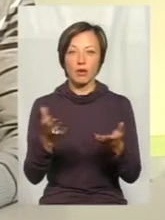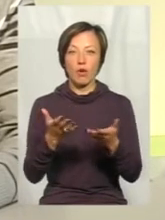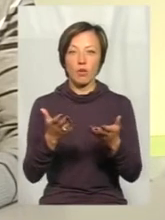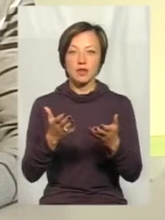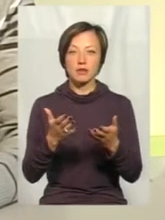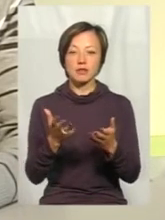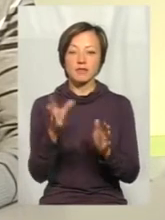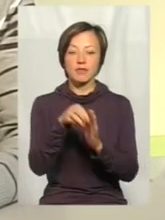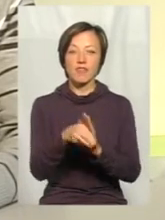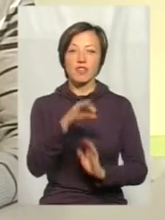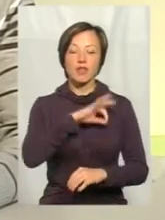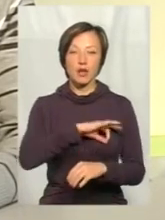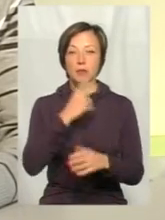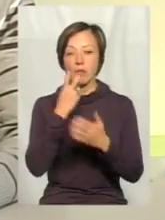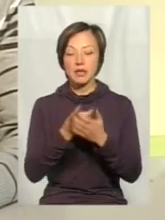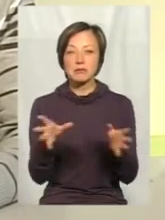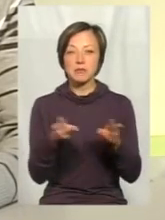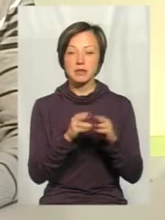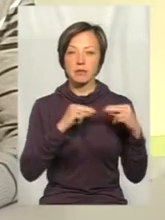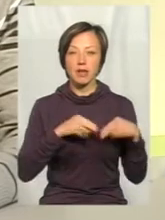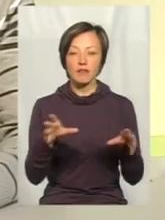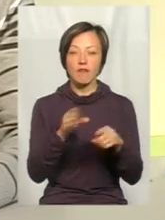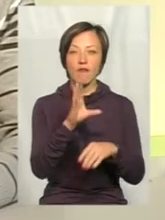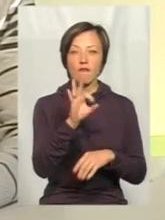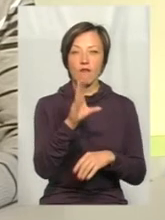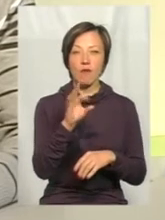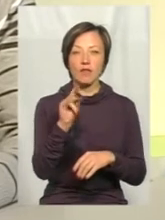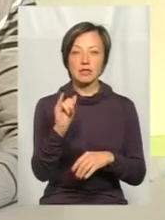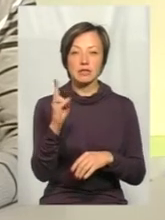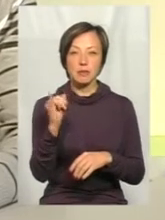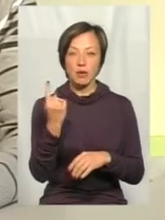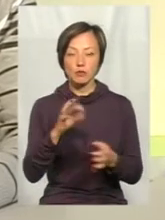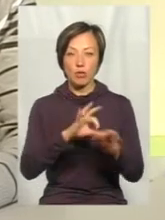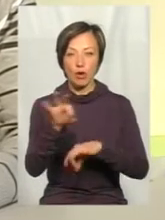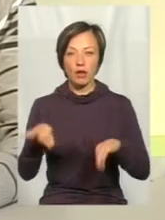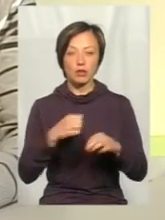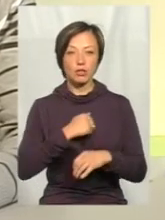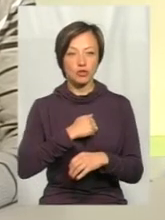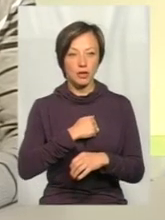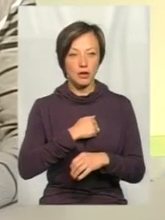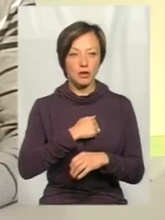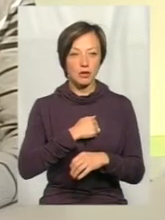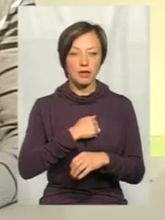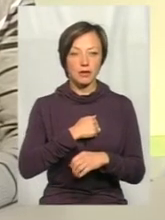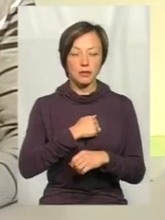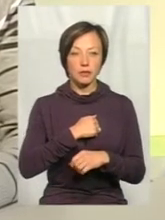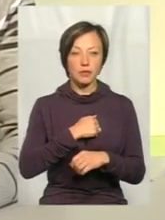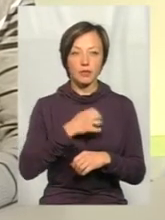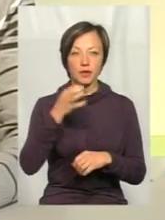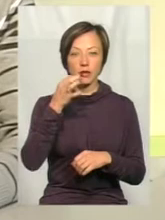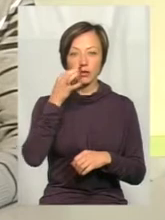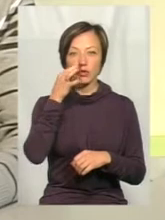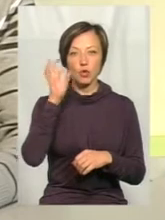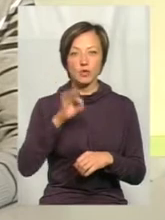Ми будемо бачити, наскільки буде плідна співпраця з вовковинцями. По першому проекту, на жаль, досвід в нас такий